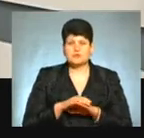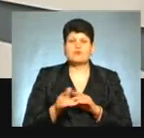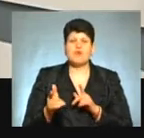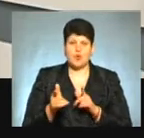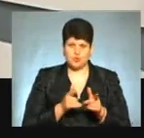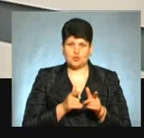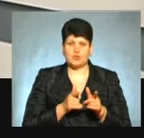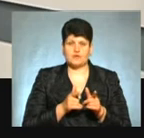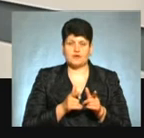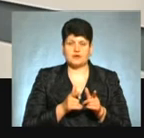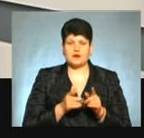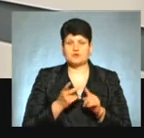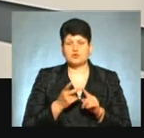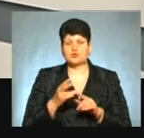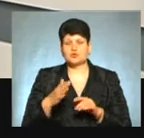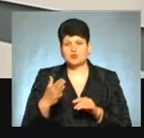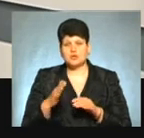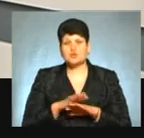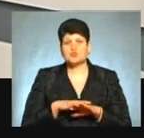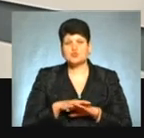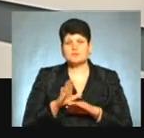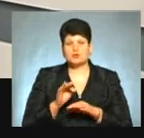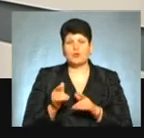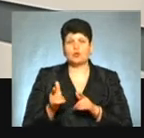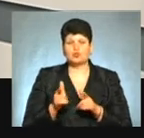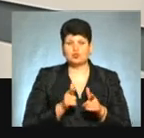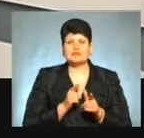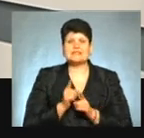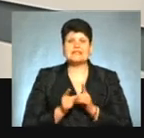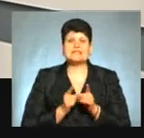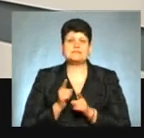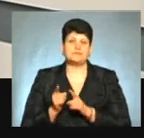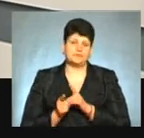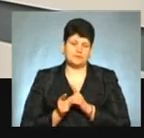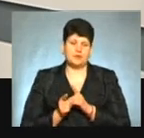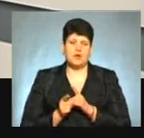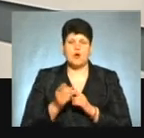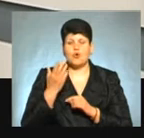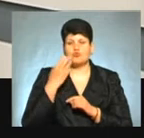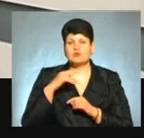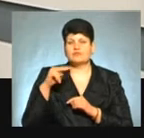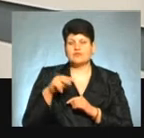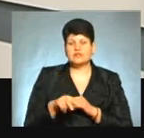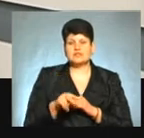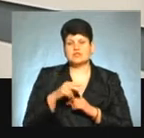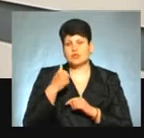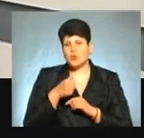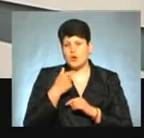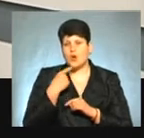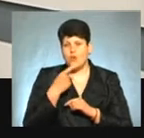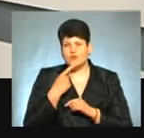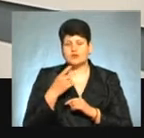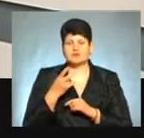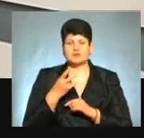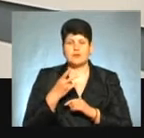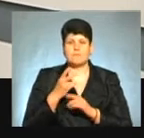готове, з іншої сторони, суспільство готується і в процесі змін. Знаєте, коли в 2000-х говорили про те, що